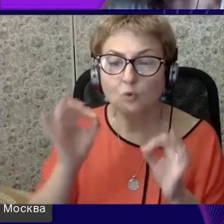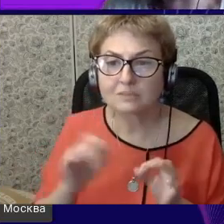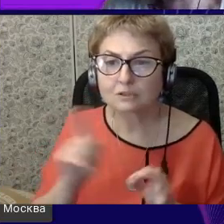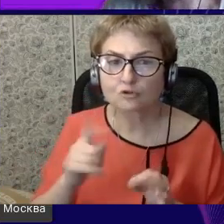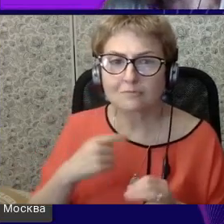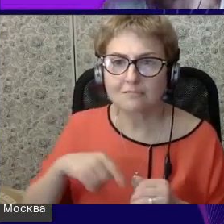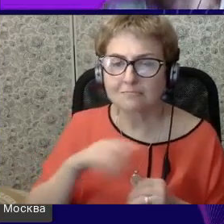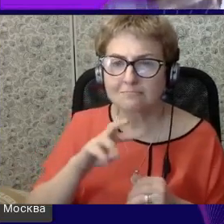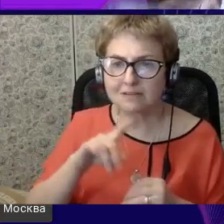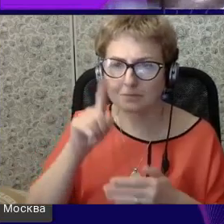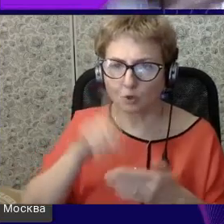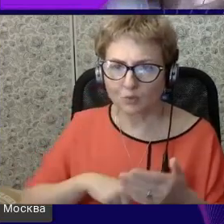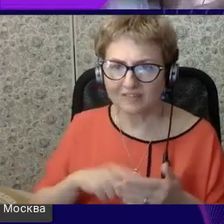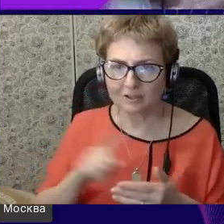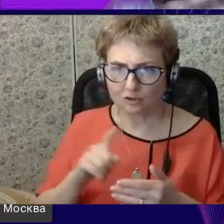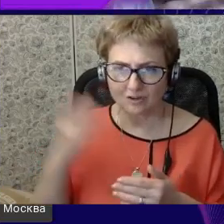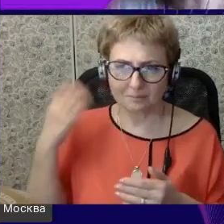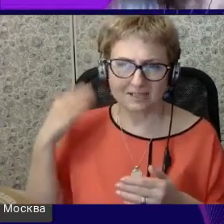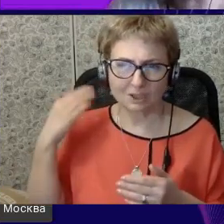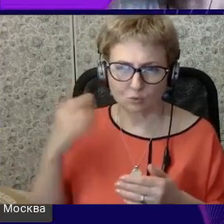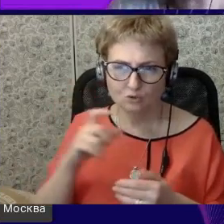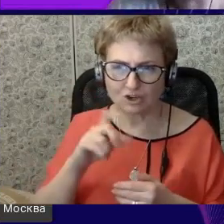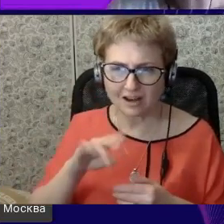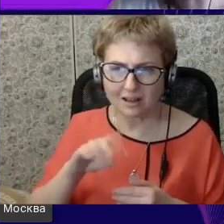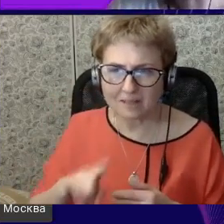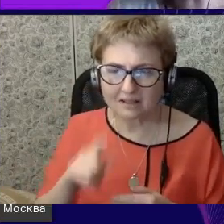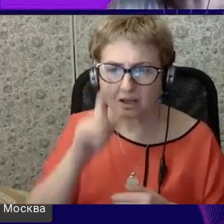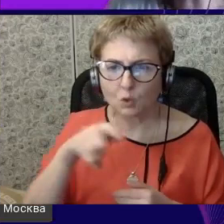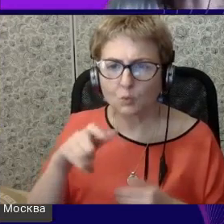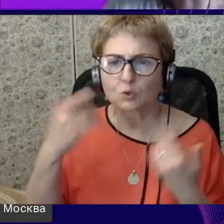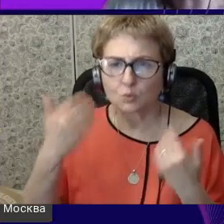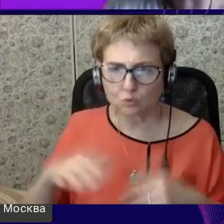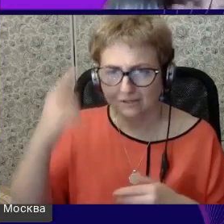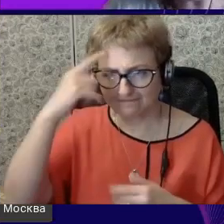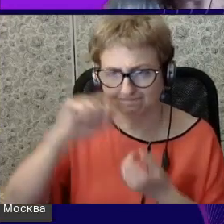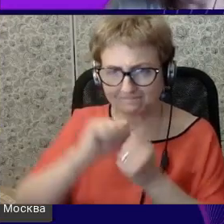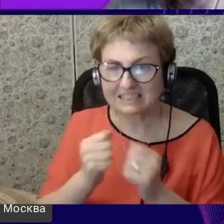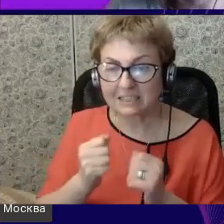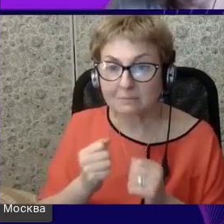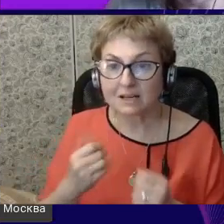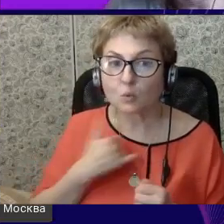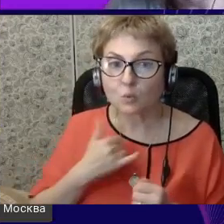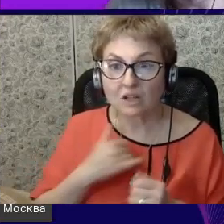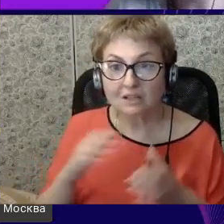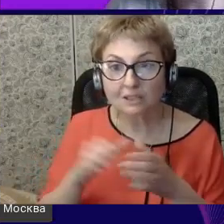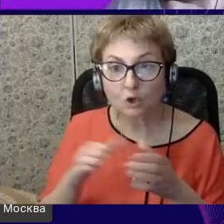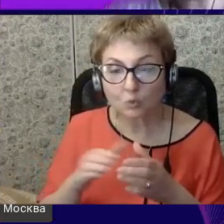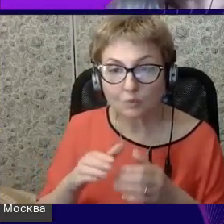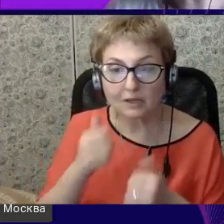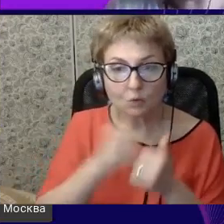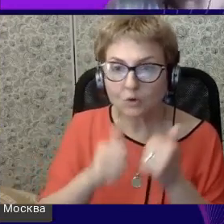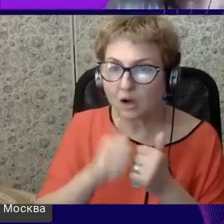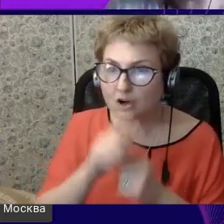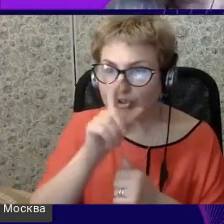новые элементы, они должны вводиться таким образом, чтобы мы были уверены, что предыдущие элементы